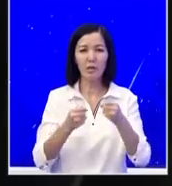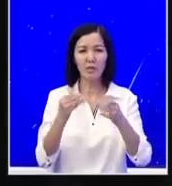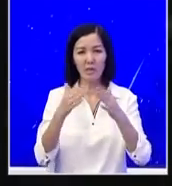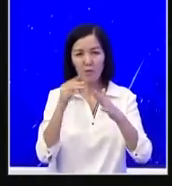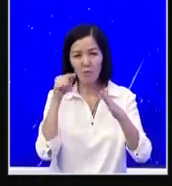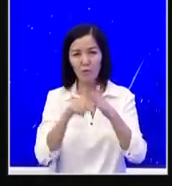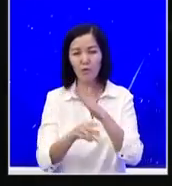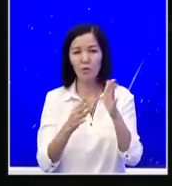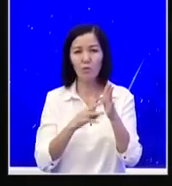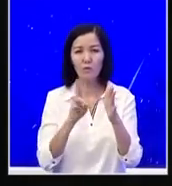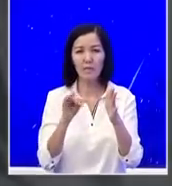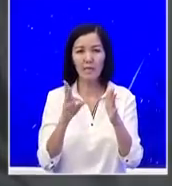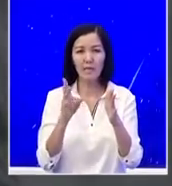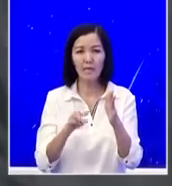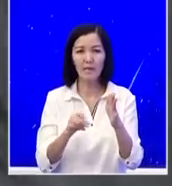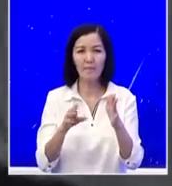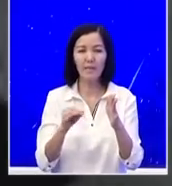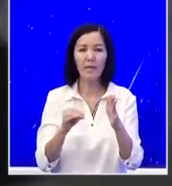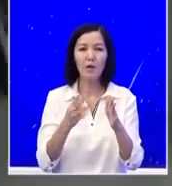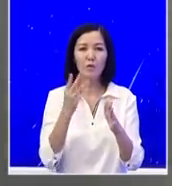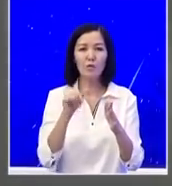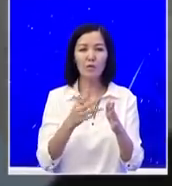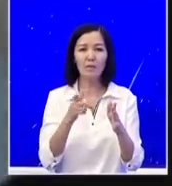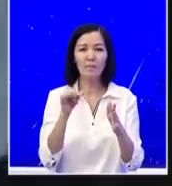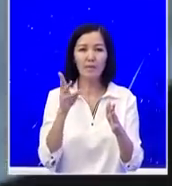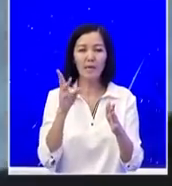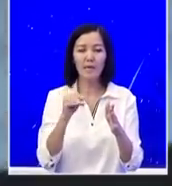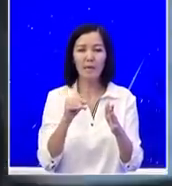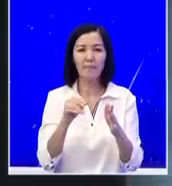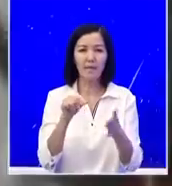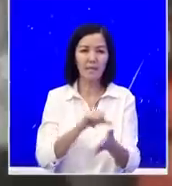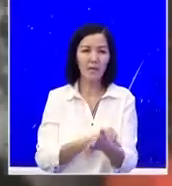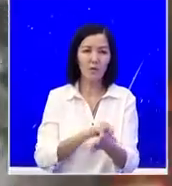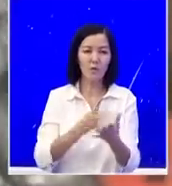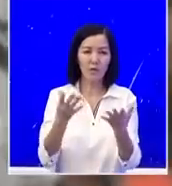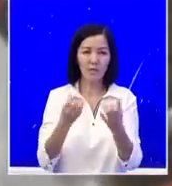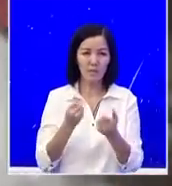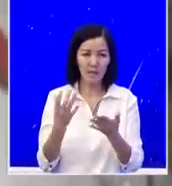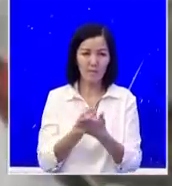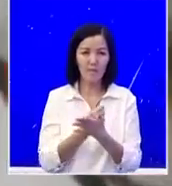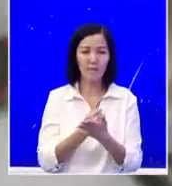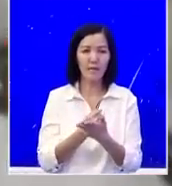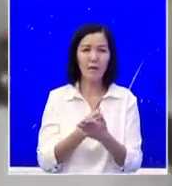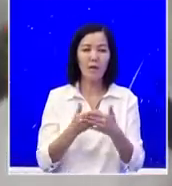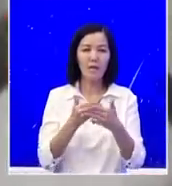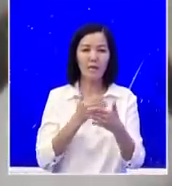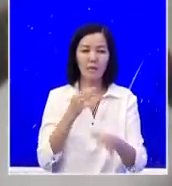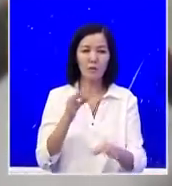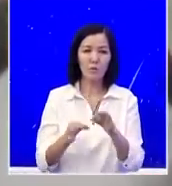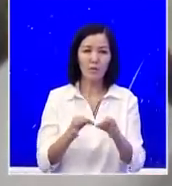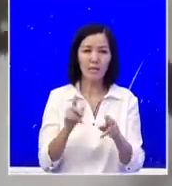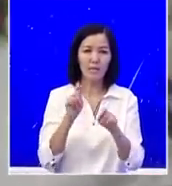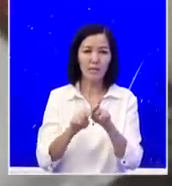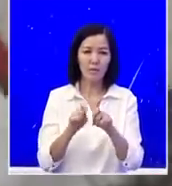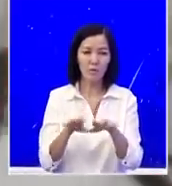жуық гашиш салынған полиэтилен пакетімен 3,5 грамм марихуана табылған. Қазір осы іске қатысты сот алды тергеу амалдары